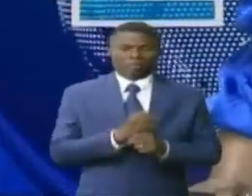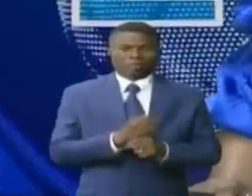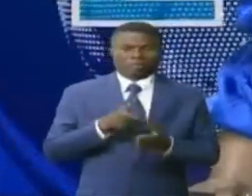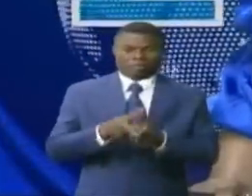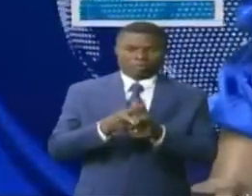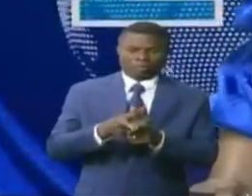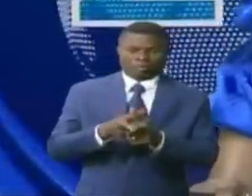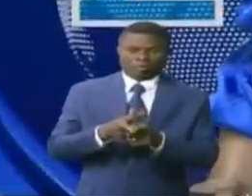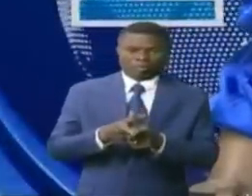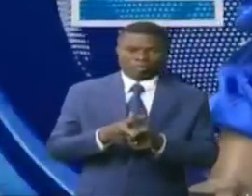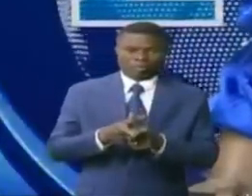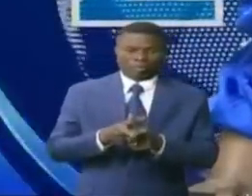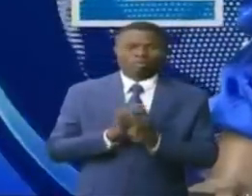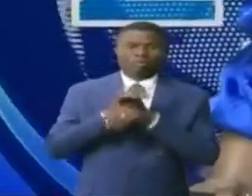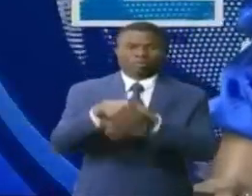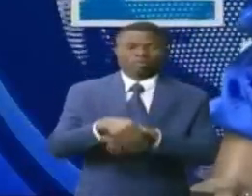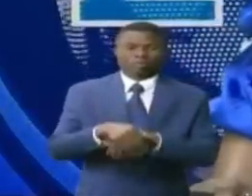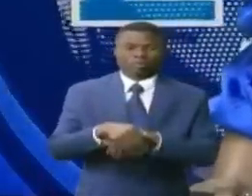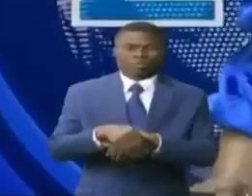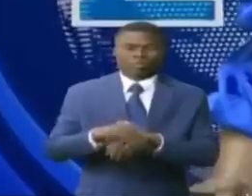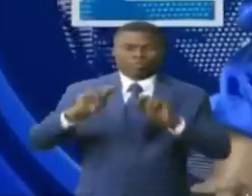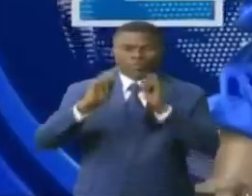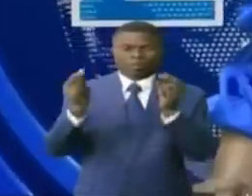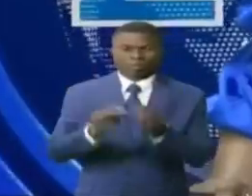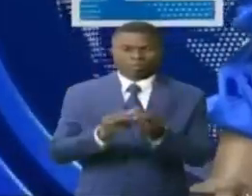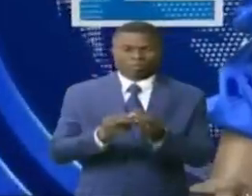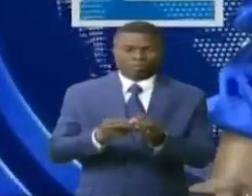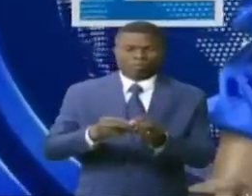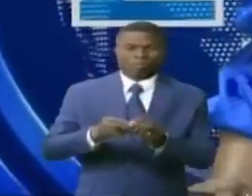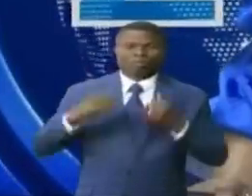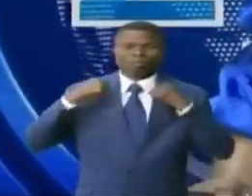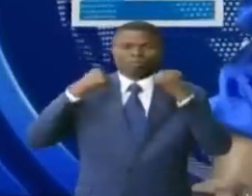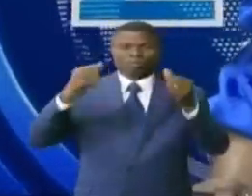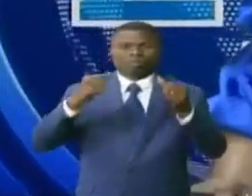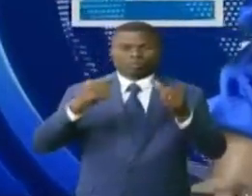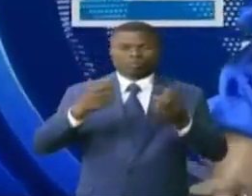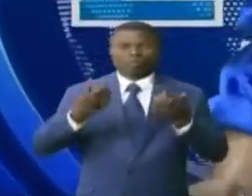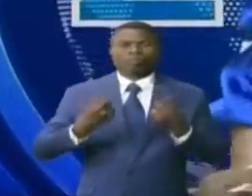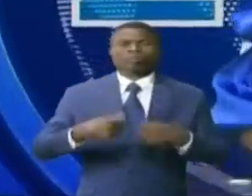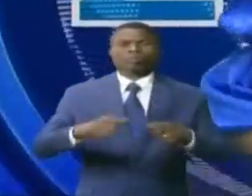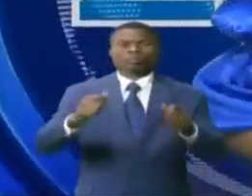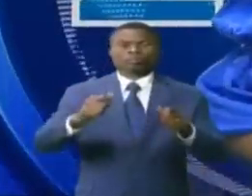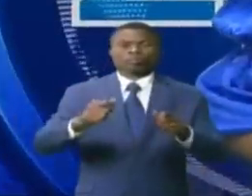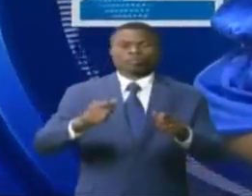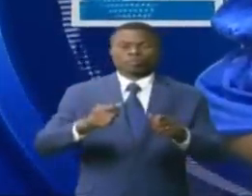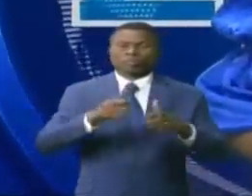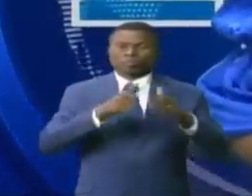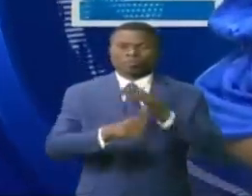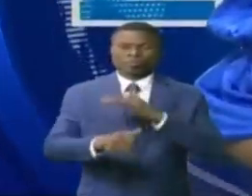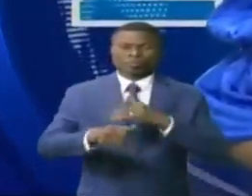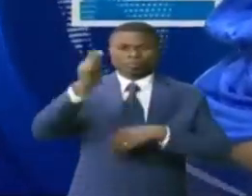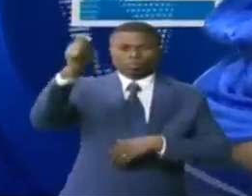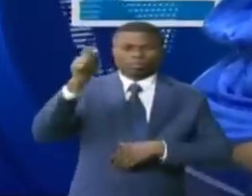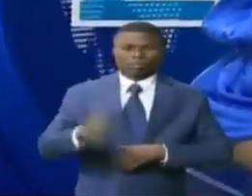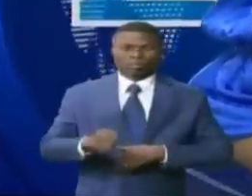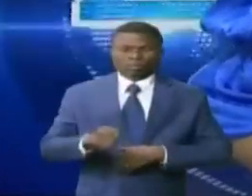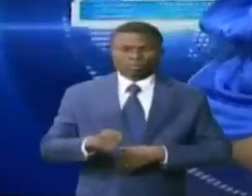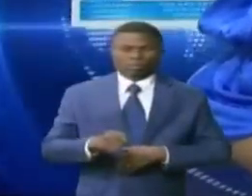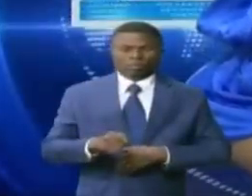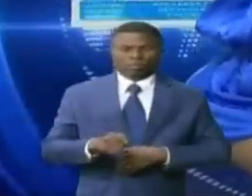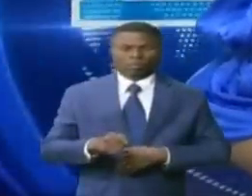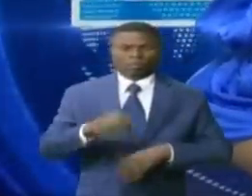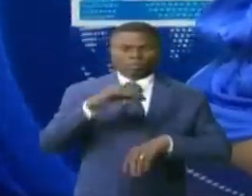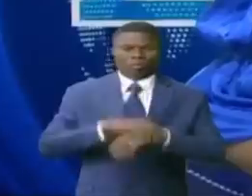d'armes, participation à un mouvement insurrectionnel et trahison. La haute cour militaire siégeant en procédure